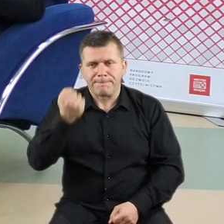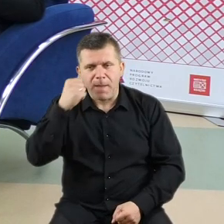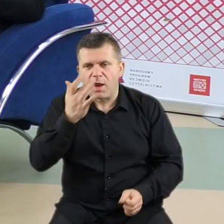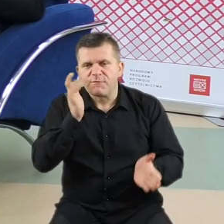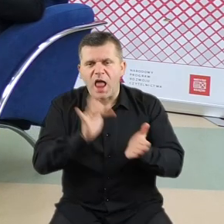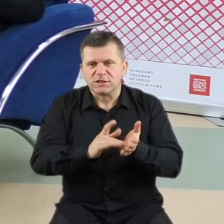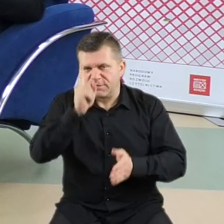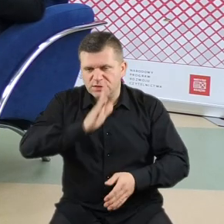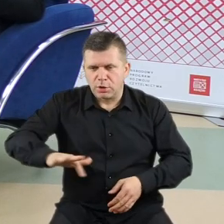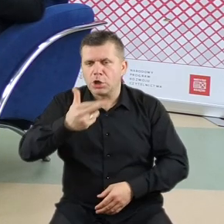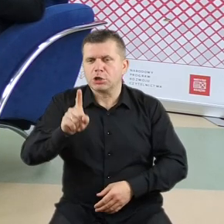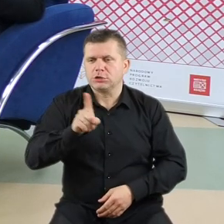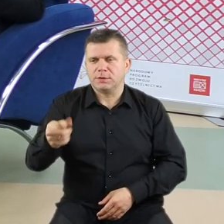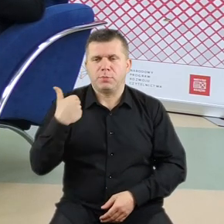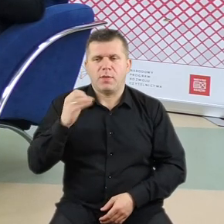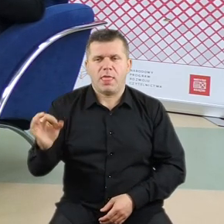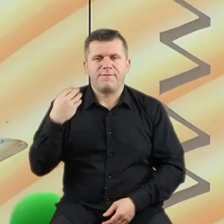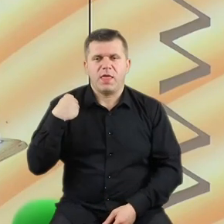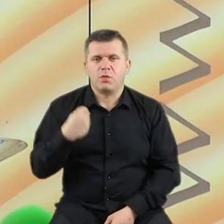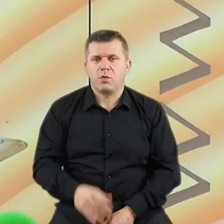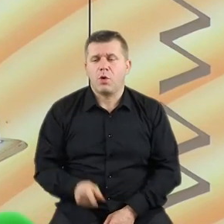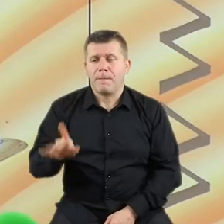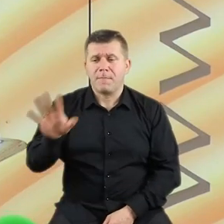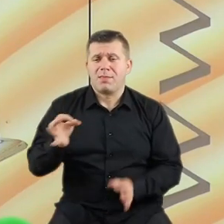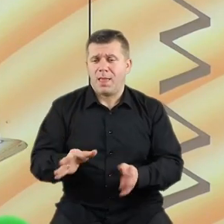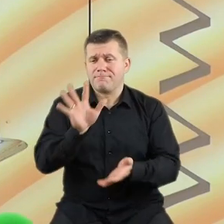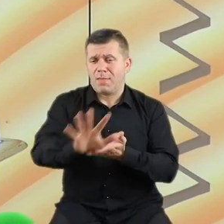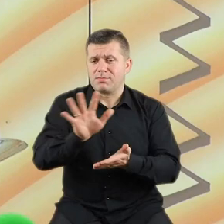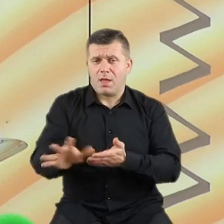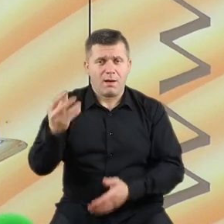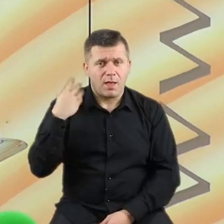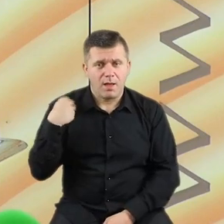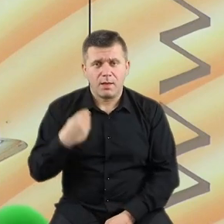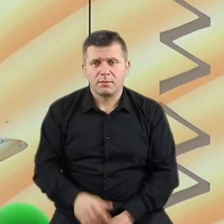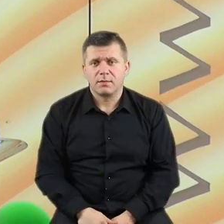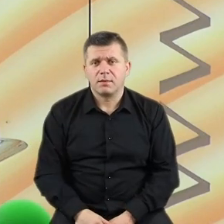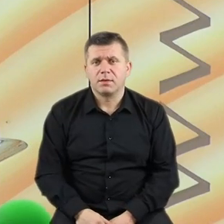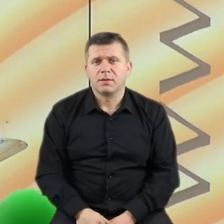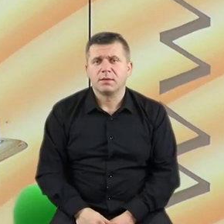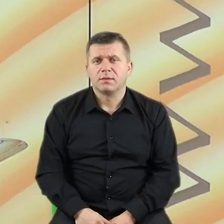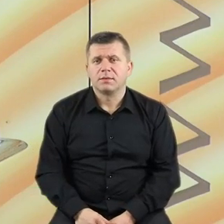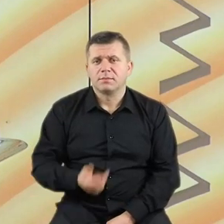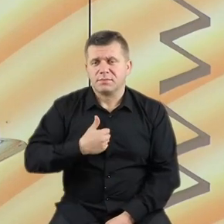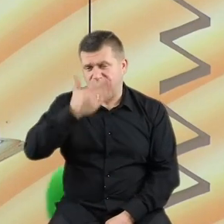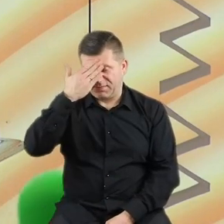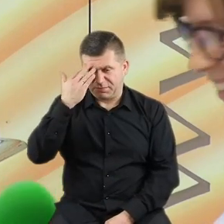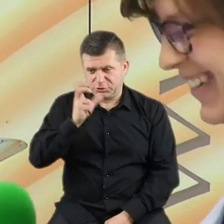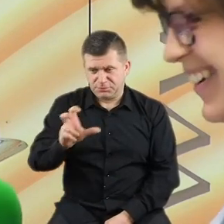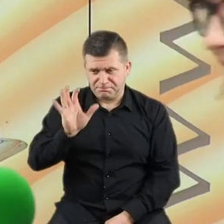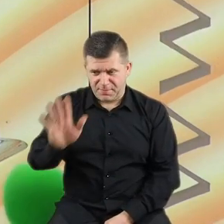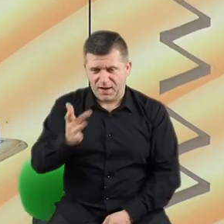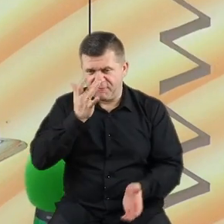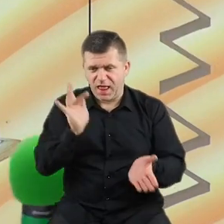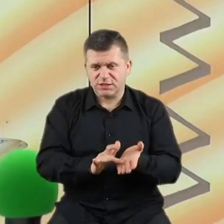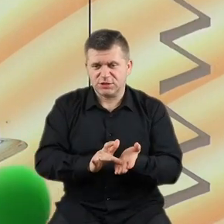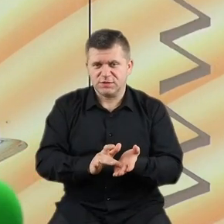wrażliwa społecznie niż ty na przykład byłaś w jej wieku? Wiesz co, ona ma teraz 15 lat. Ja w ogóle nie wiem, czy ona w ogóle ma